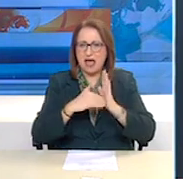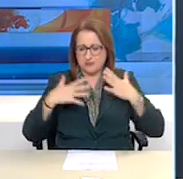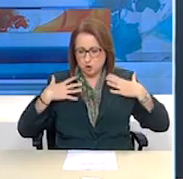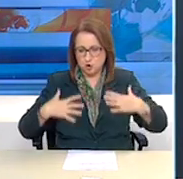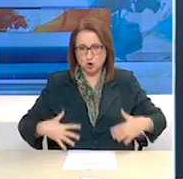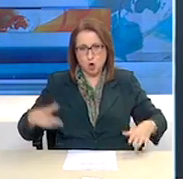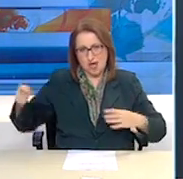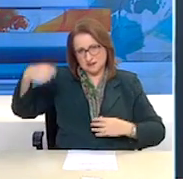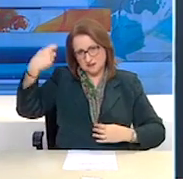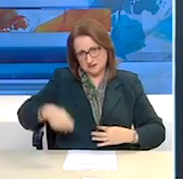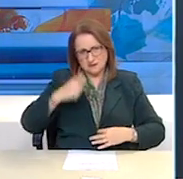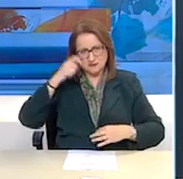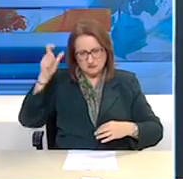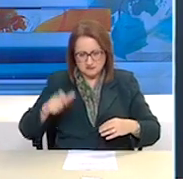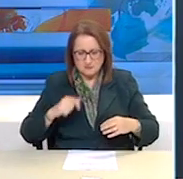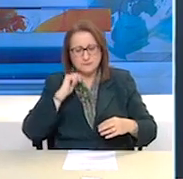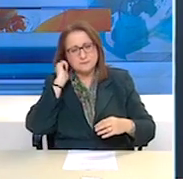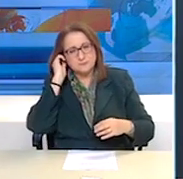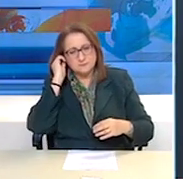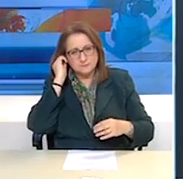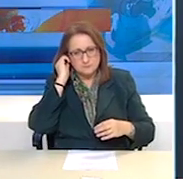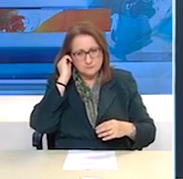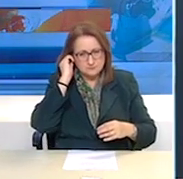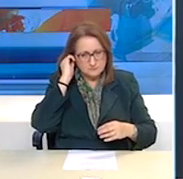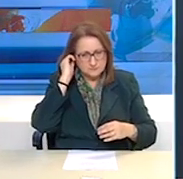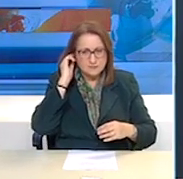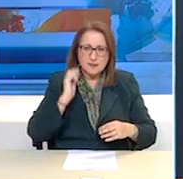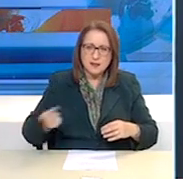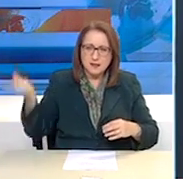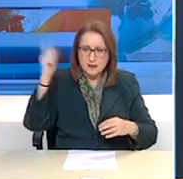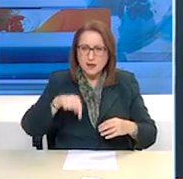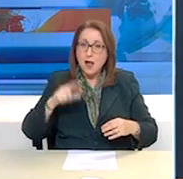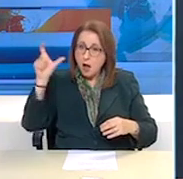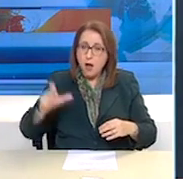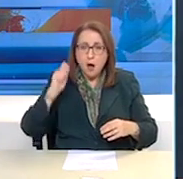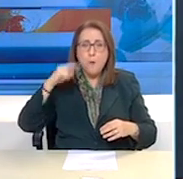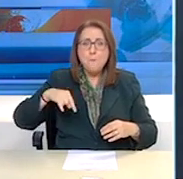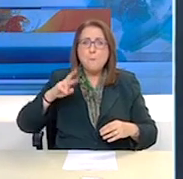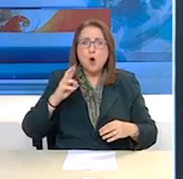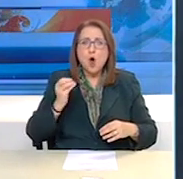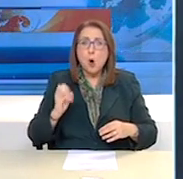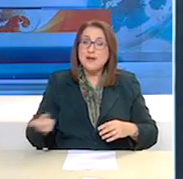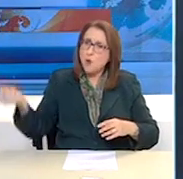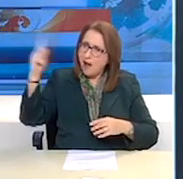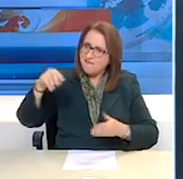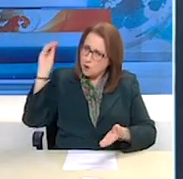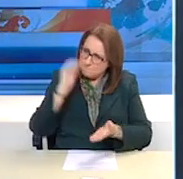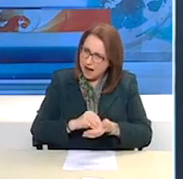αύριο αναμένεται με ειδική μισθωμένη πτήση το κύριο μέρος της δωρεάς του κ. Προκοπίου με 2,5 εκατομμύρια